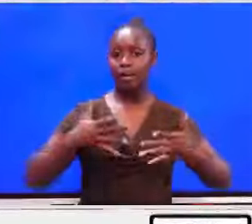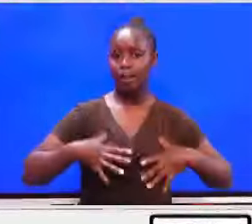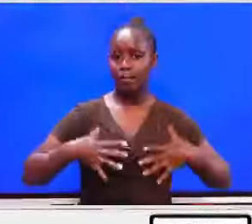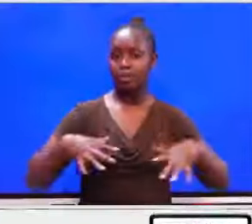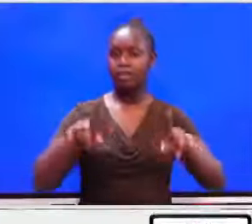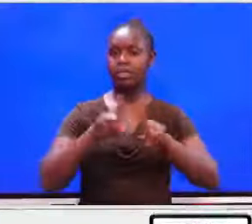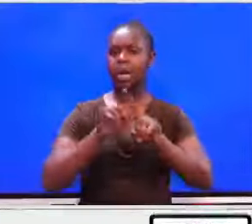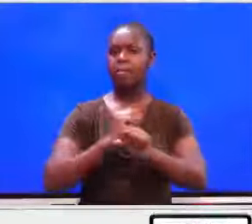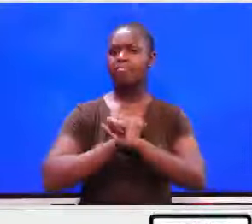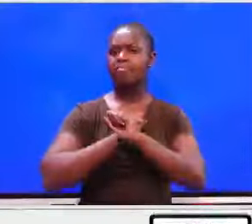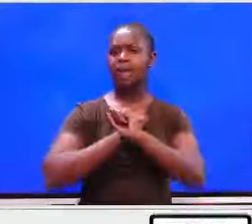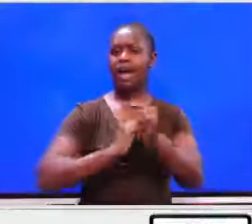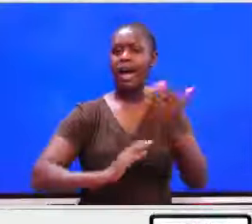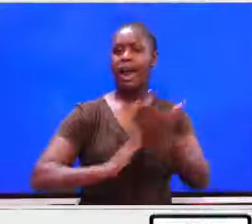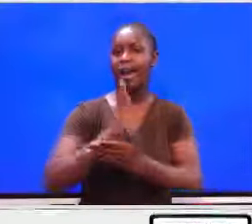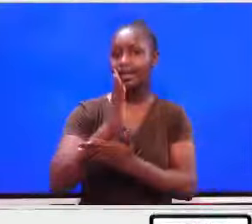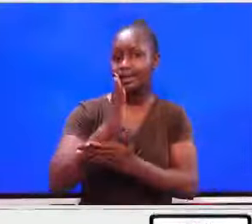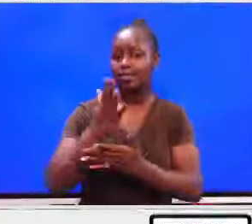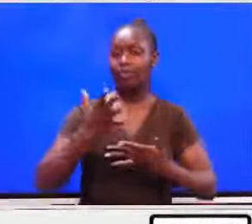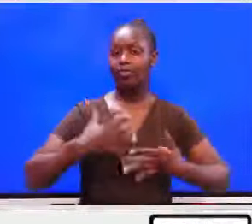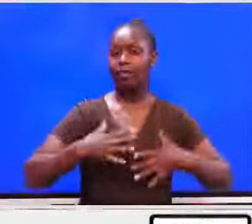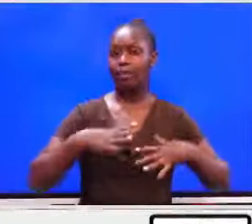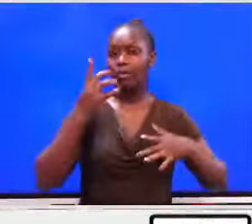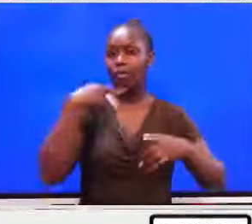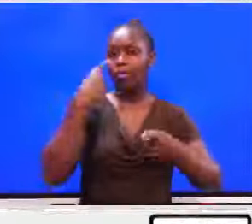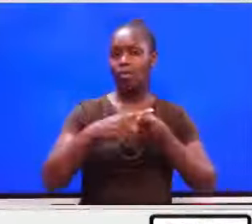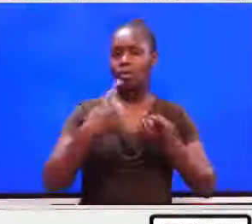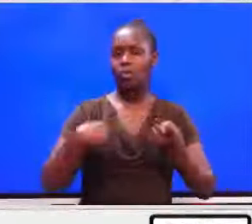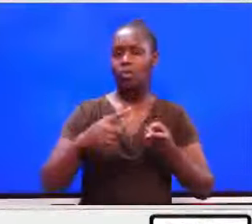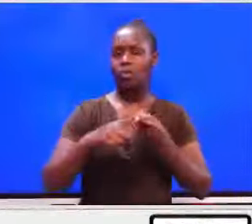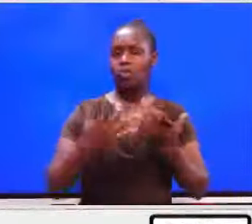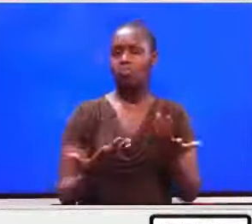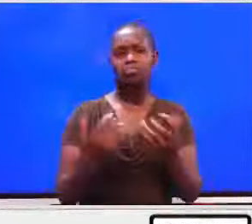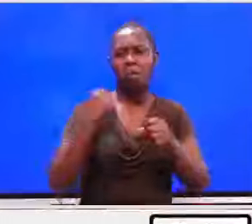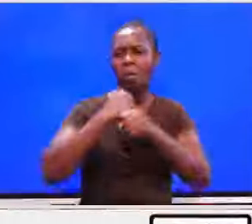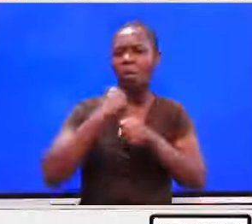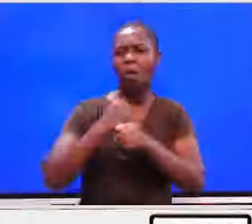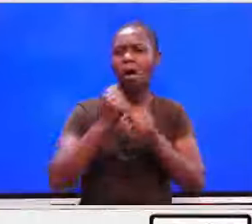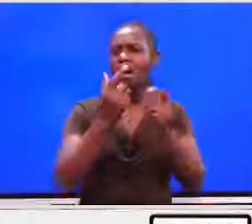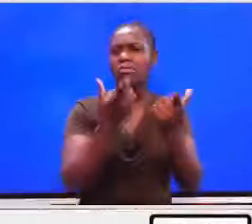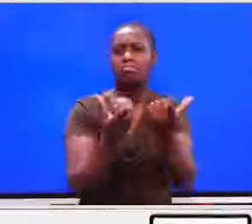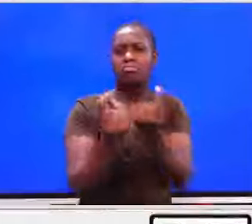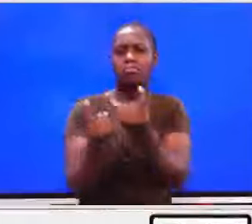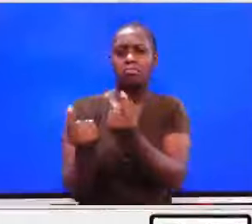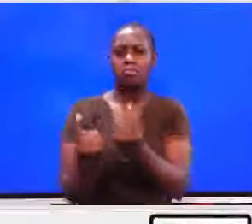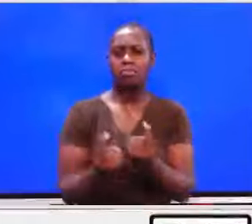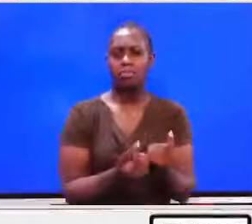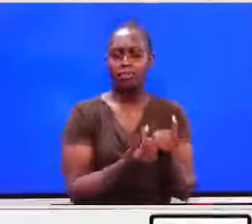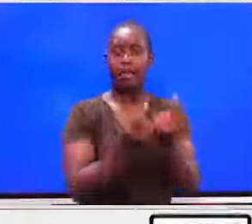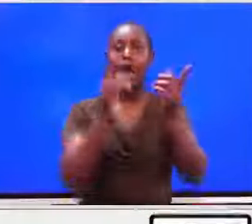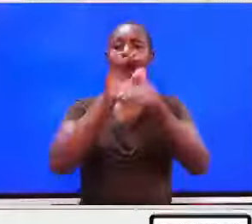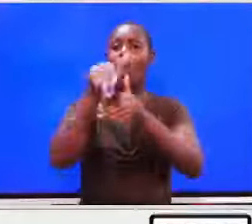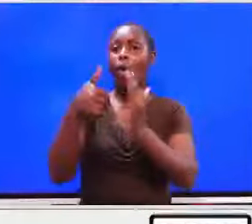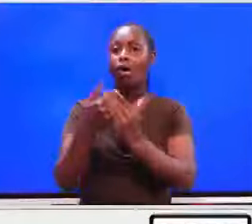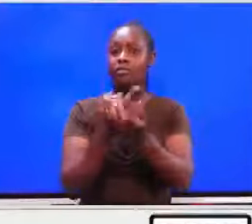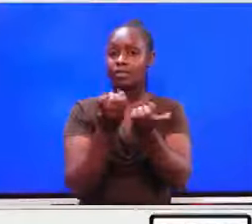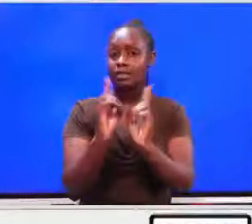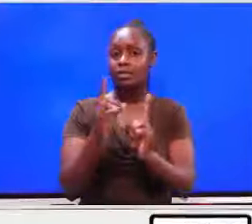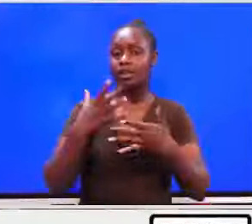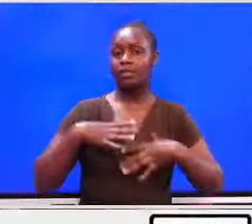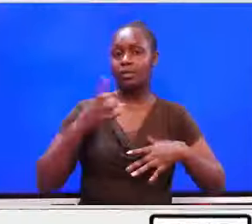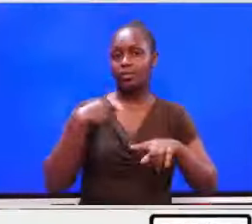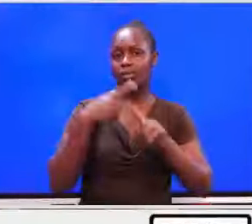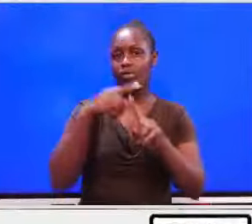haki ya yule mtu wa kupiga viatu nangi na yule jamaa wa kuchoma mahindi. Hao ndio wanaitwa hasra.